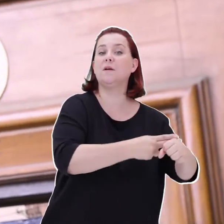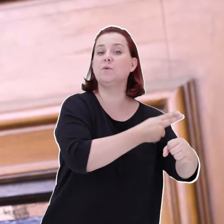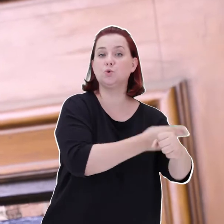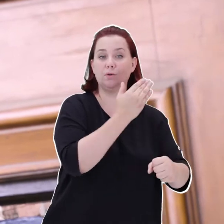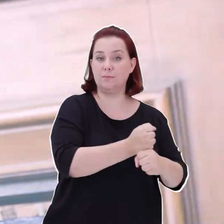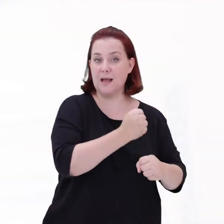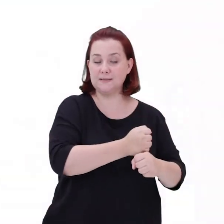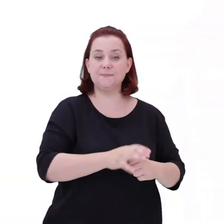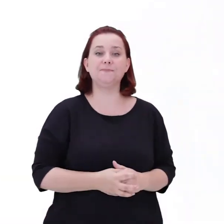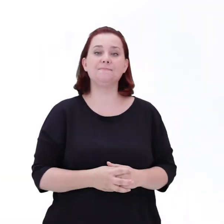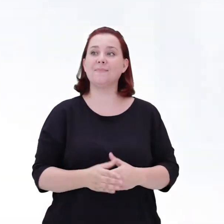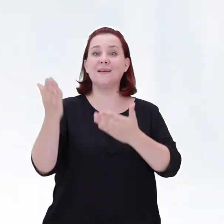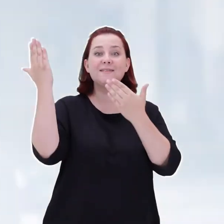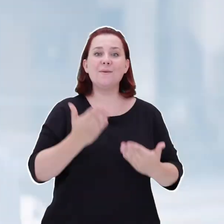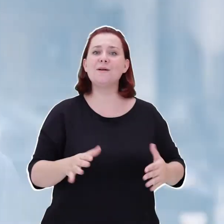Pracy.